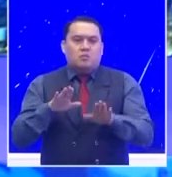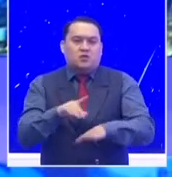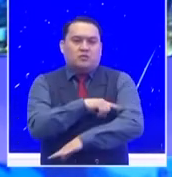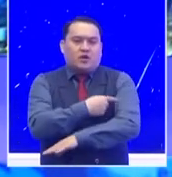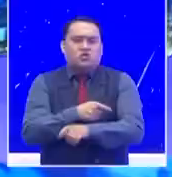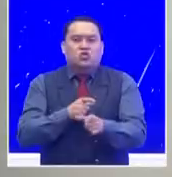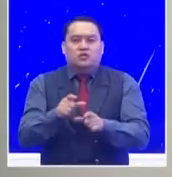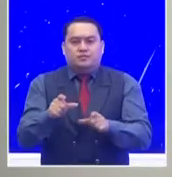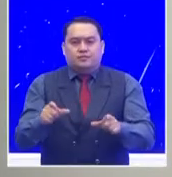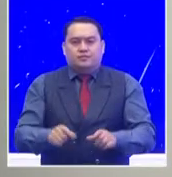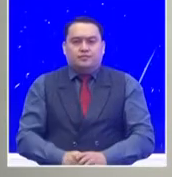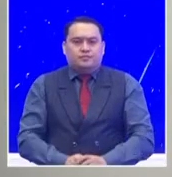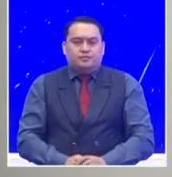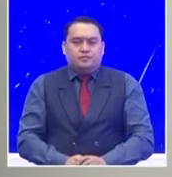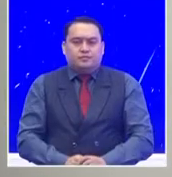врачей.